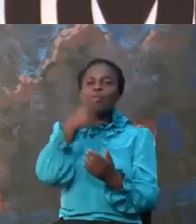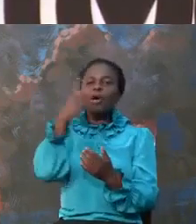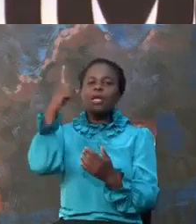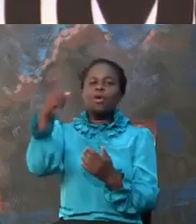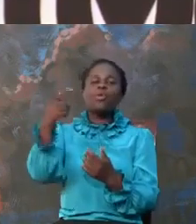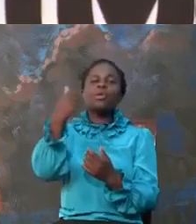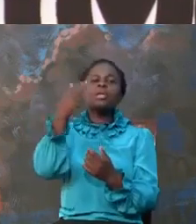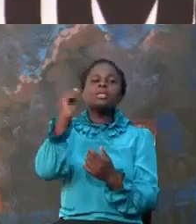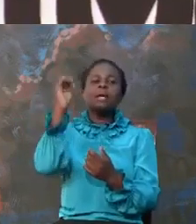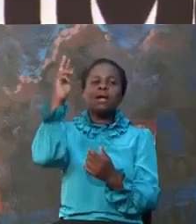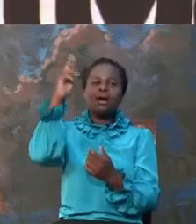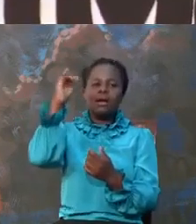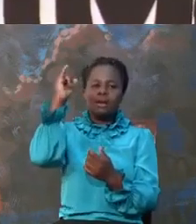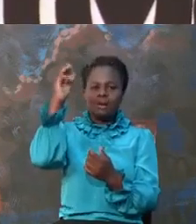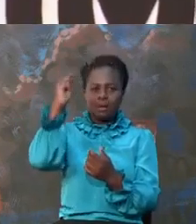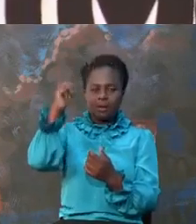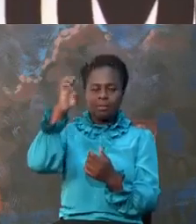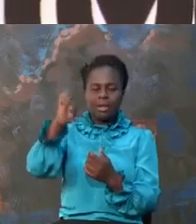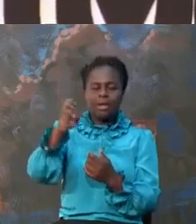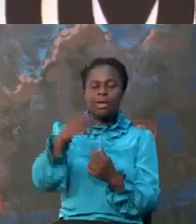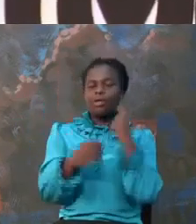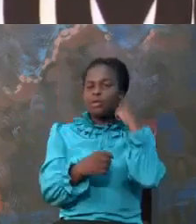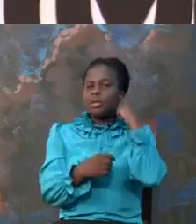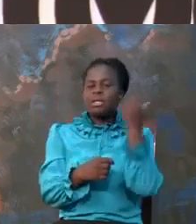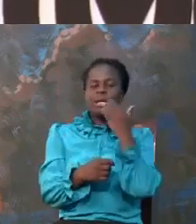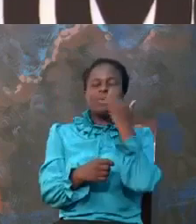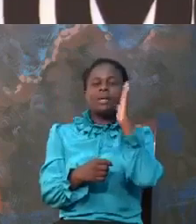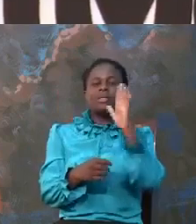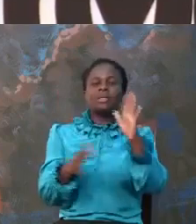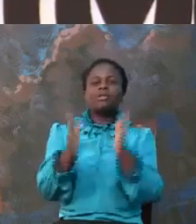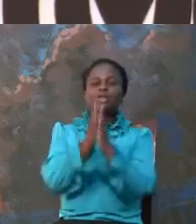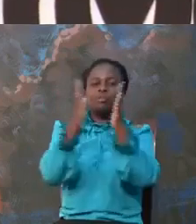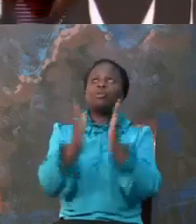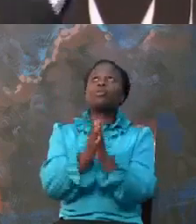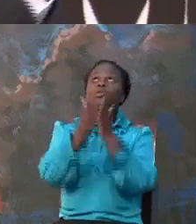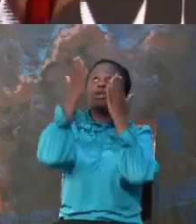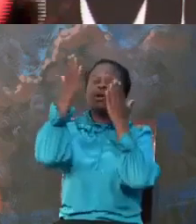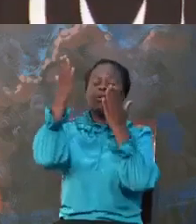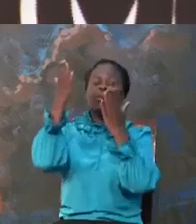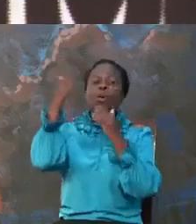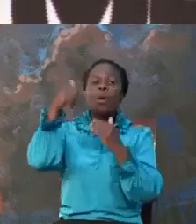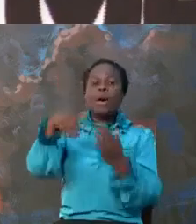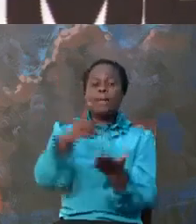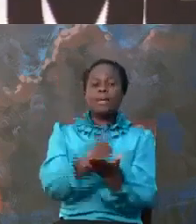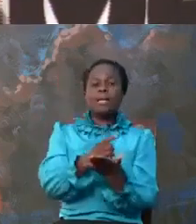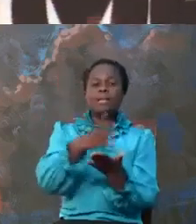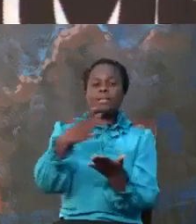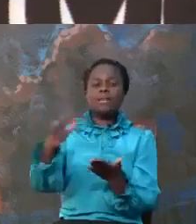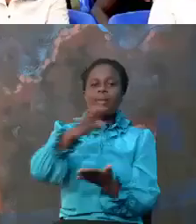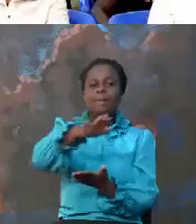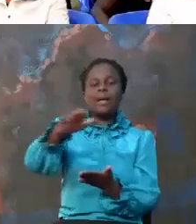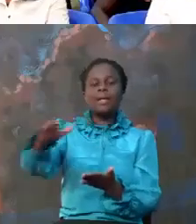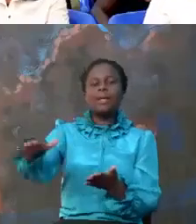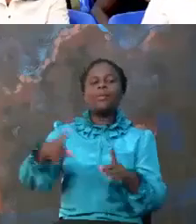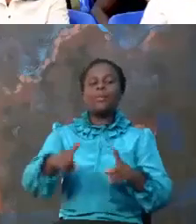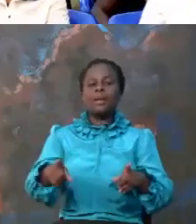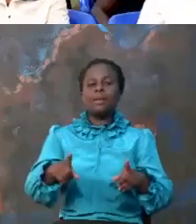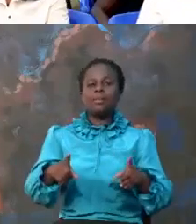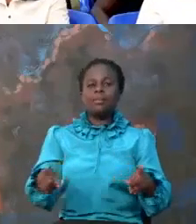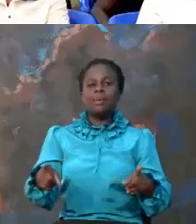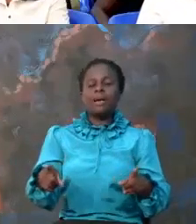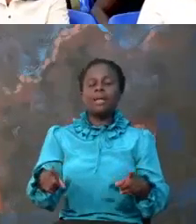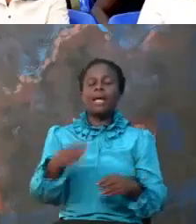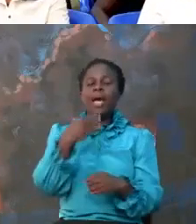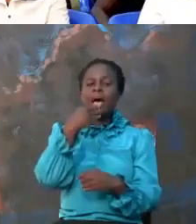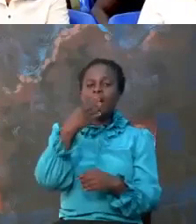zenu tena zinazotukuza jina la Bwana Mungu wa mbinguni. Hapa Dar es Salaam katika maeneo mbalimbali, bari ni